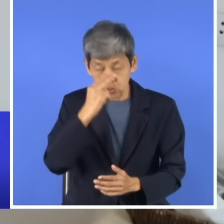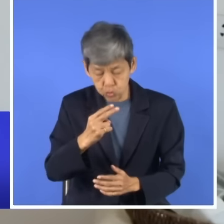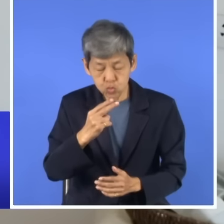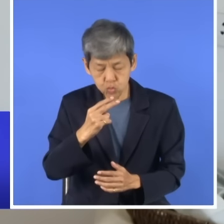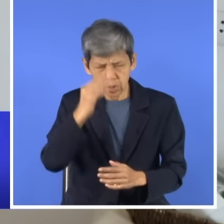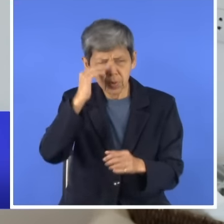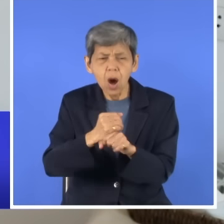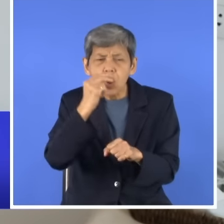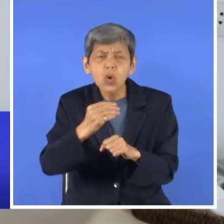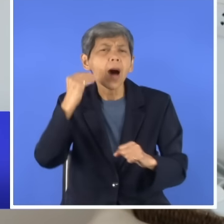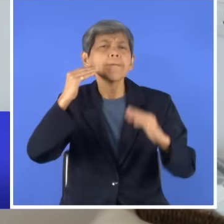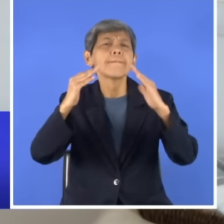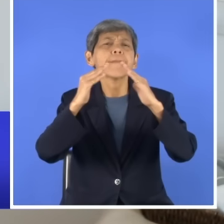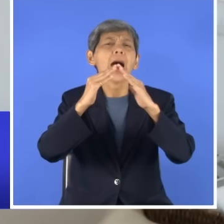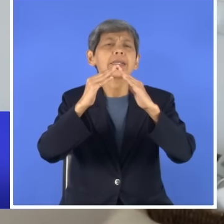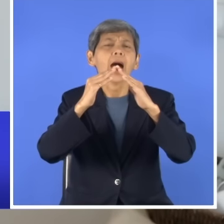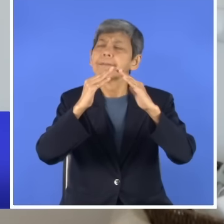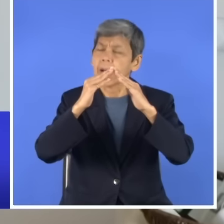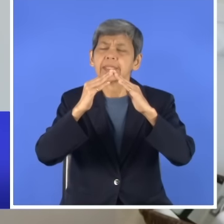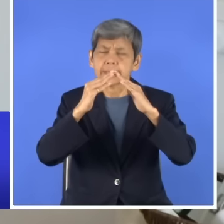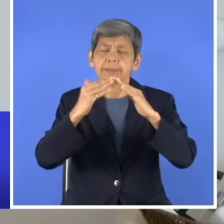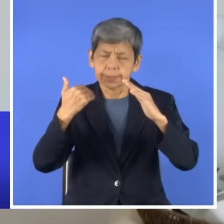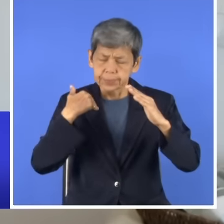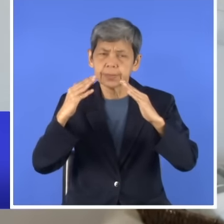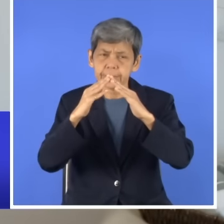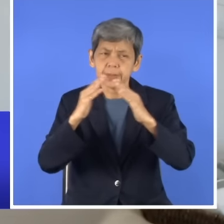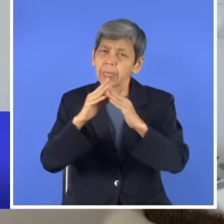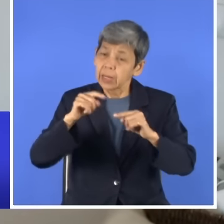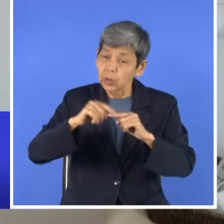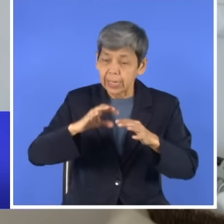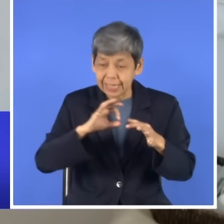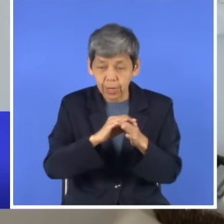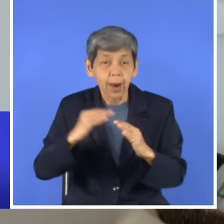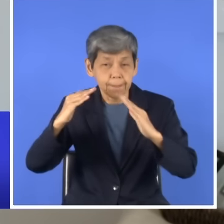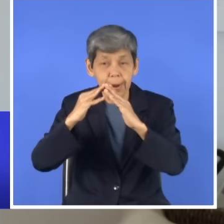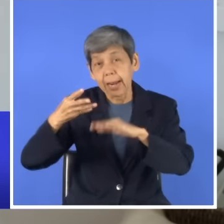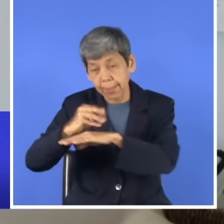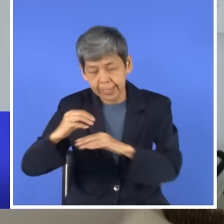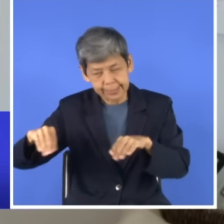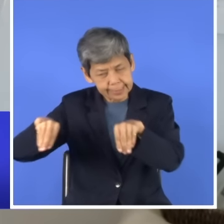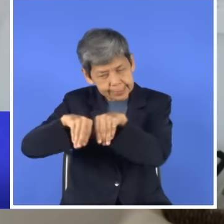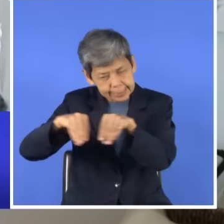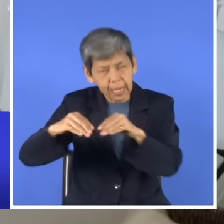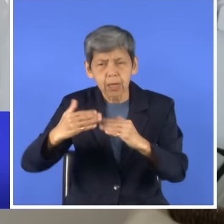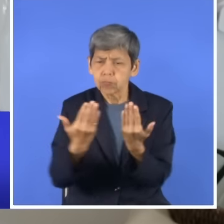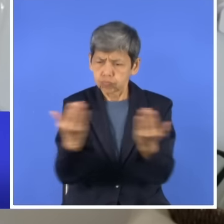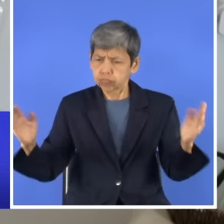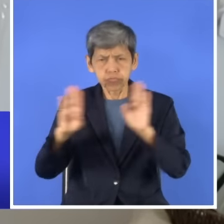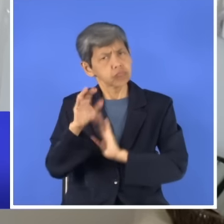ค่ะลักษณะเขาเป็นบ้านปูนนะคุณผู้ชมแล้วก็มีส่วนที่เชื่อมต่อกับบ้านไม้ด้วยนะคะก็มีรั้วรอบขอบชิด